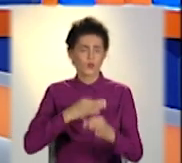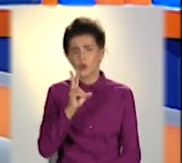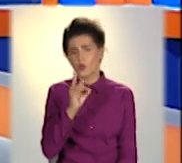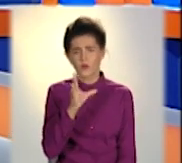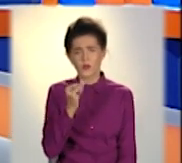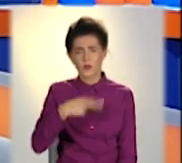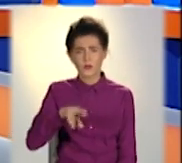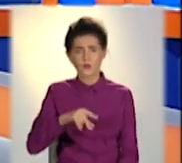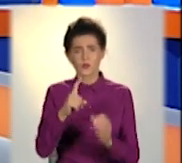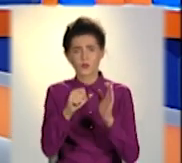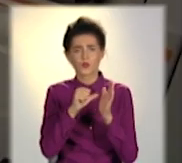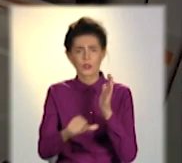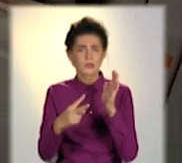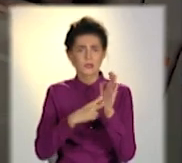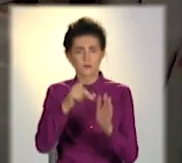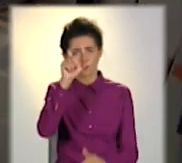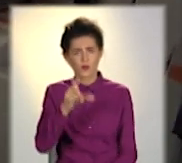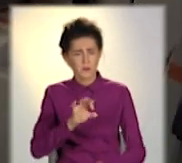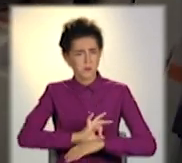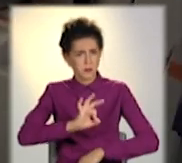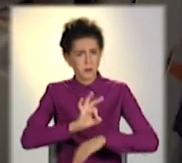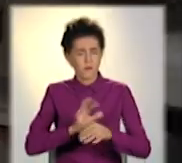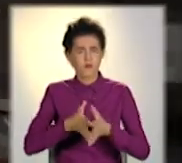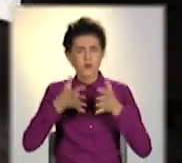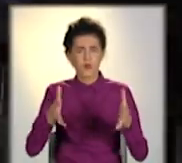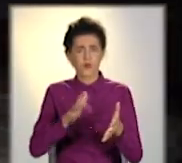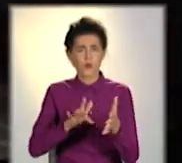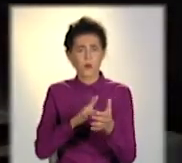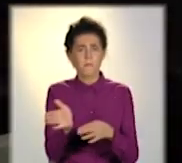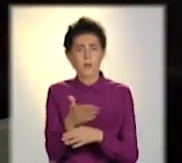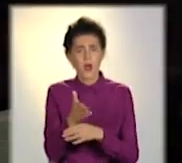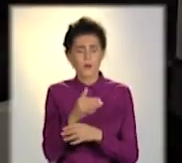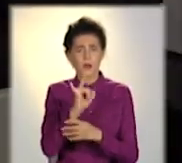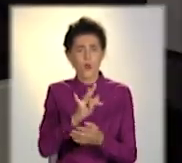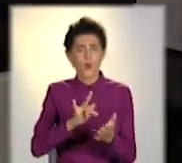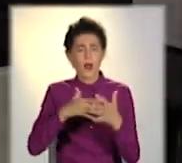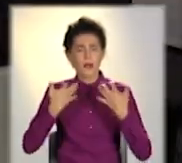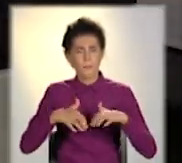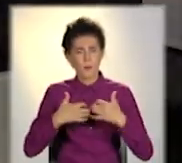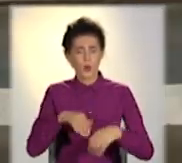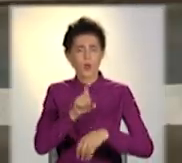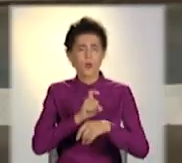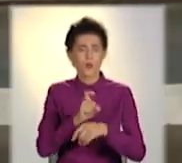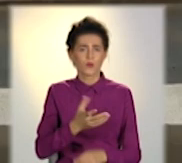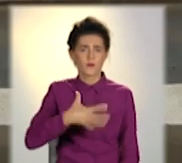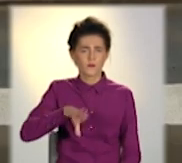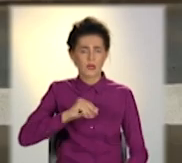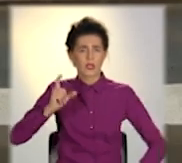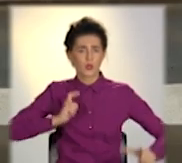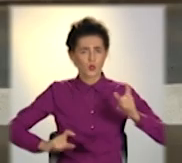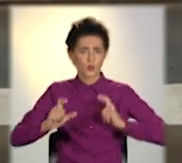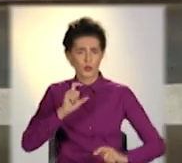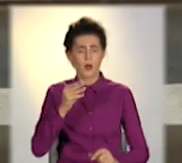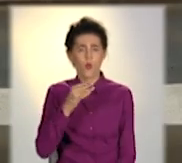підтвердили в 167 жителів, найбільше в Маріуполі та Краматорську. Також Донецький національний технічний університет